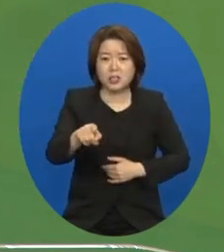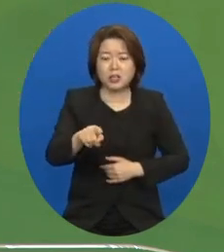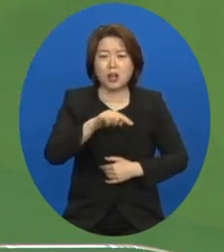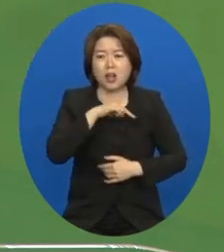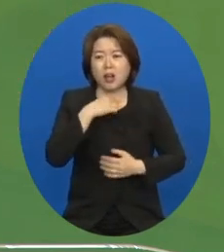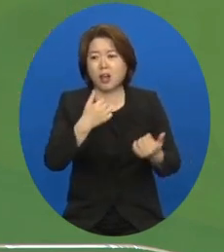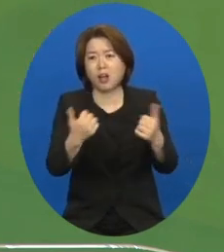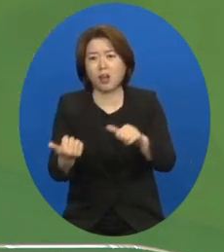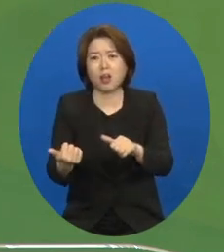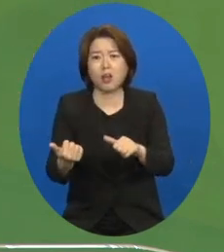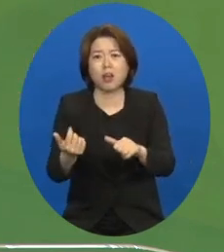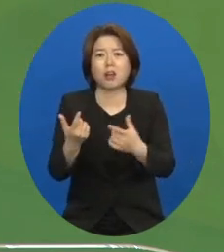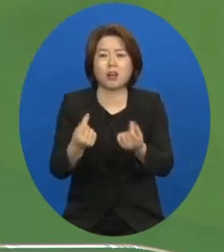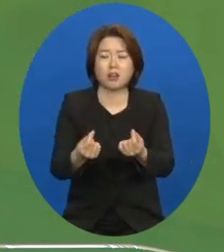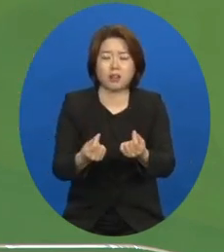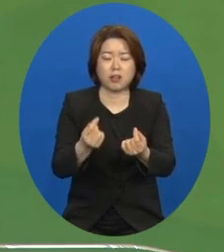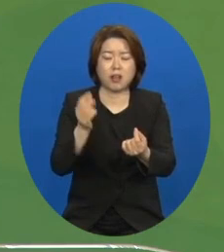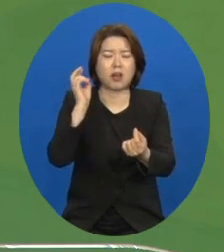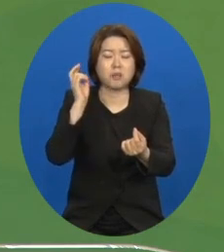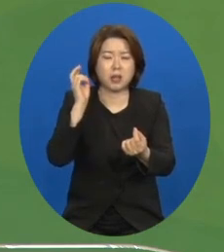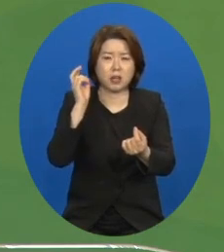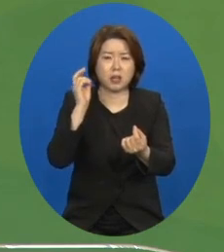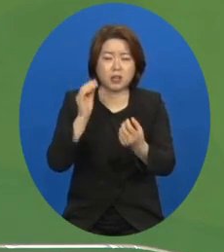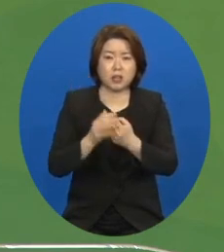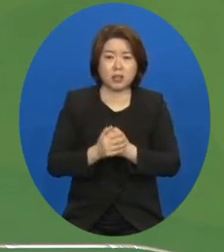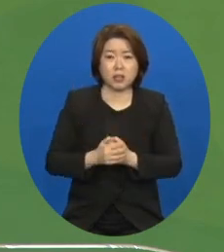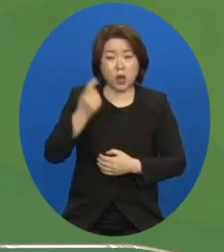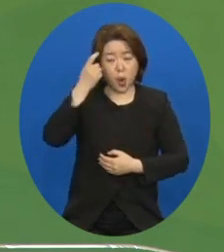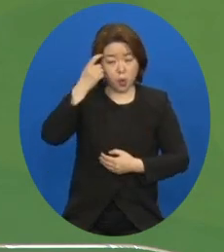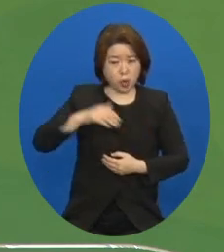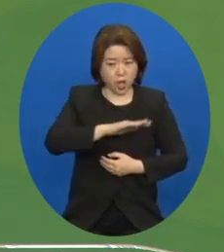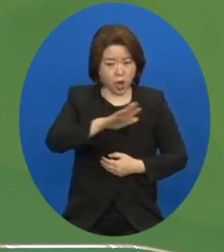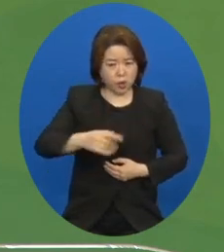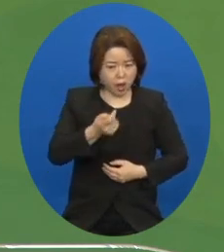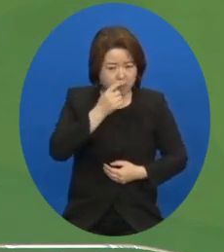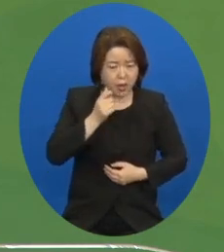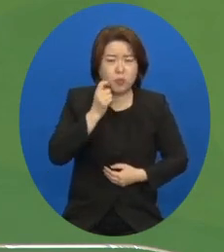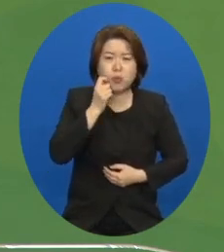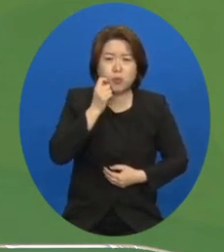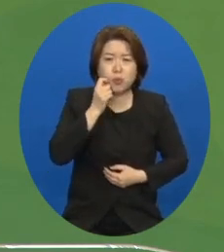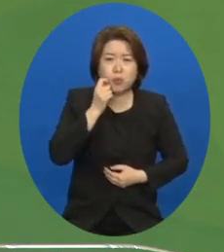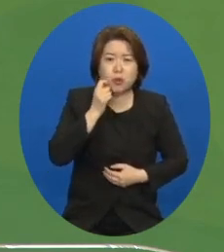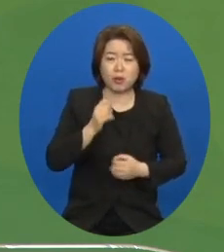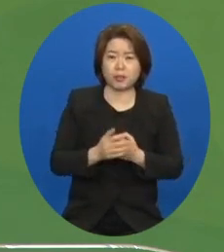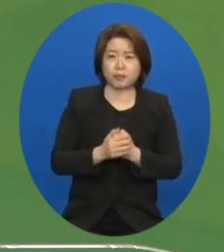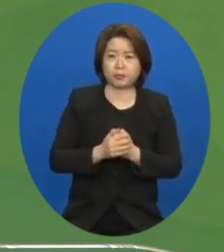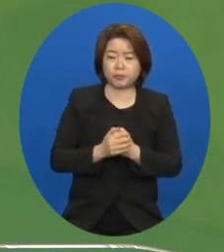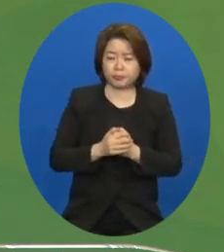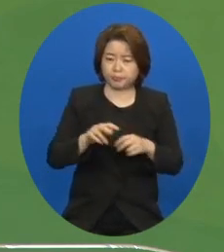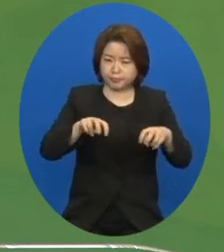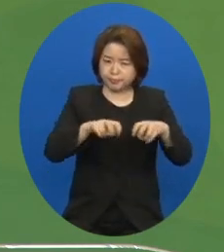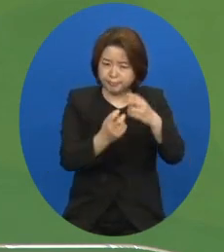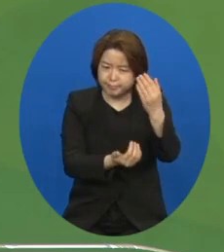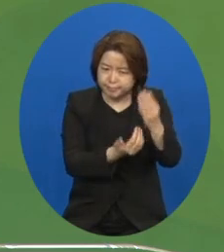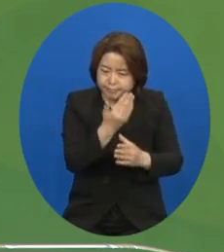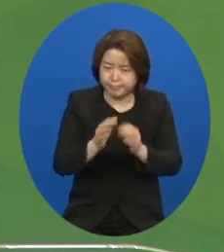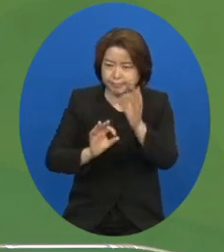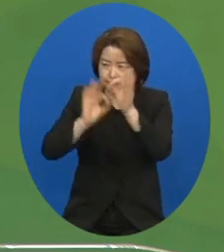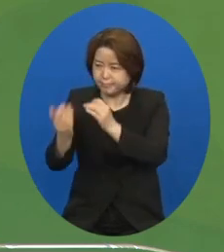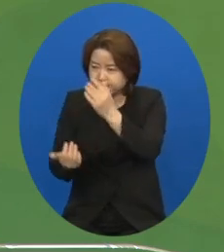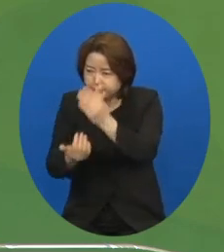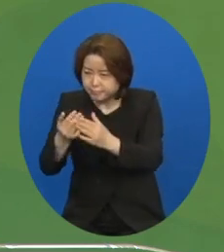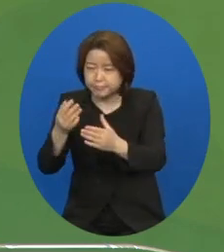된 거잖아요. 왜 우리는 배우지 못할까? 사고가 생기고 사건이